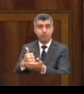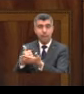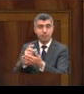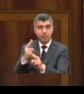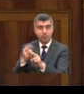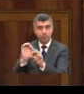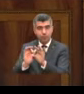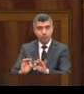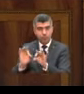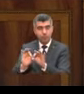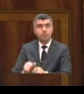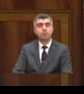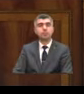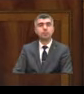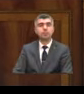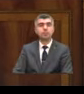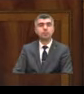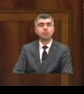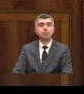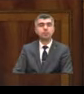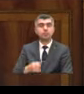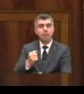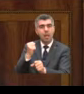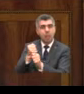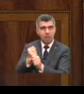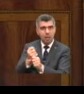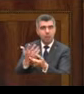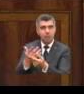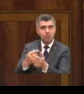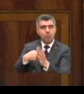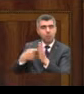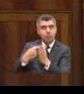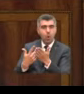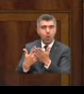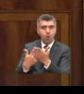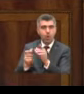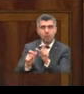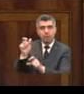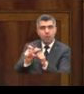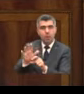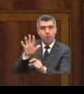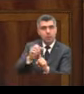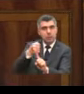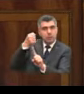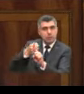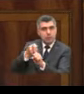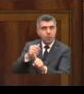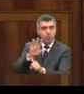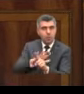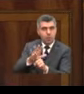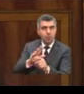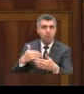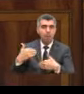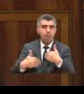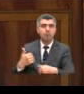ماشي مسانده. كنتكلموا على التشغيل الذاتي، التشغيل الذاتي والمجهود اللي بداته يعني على مستوى الاشخاص